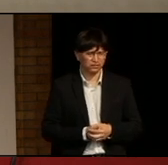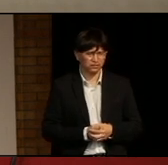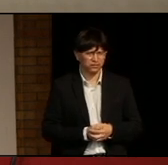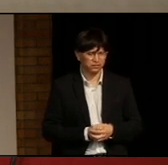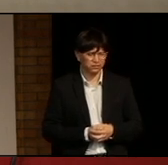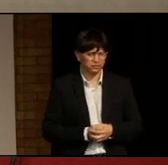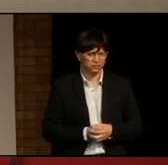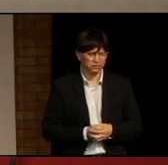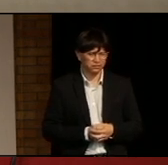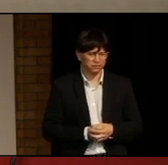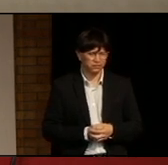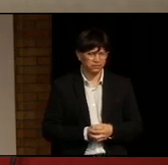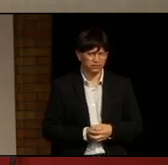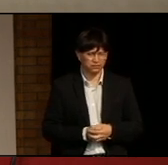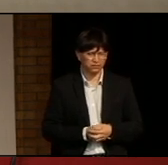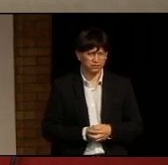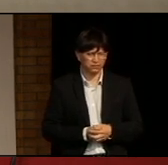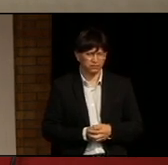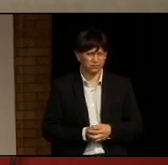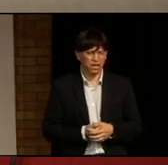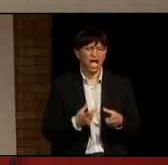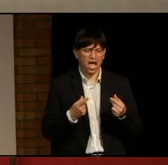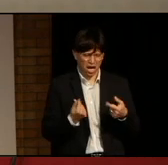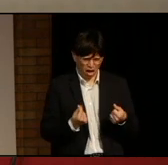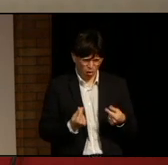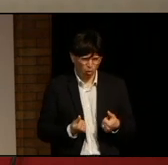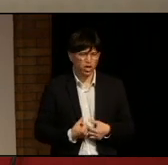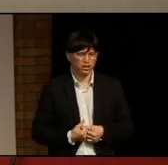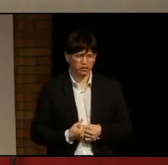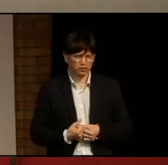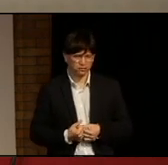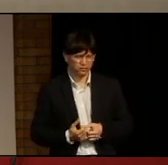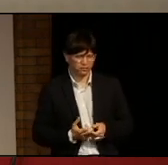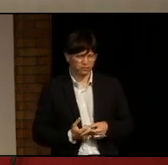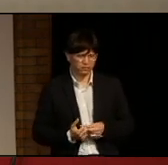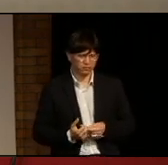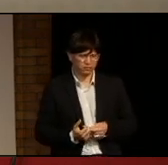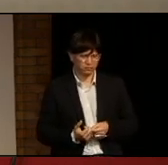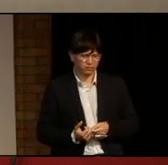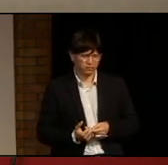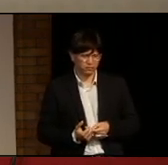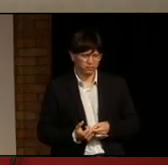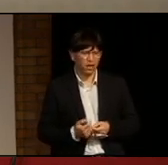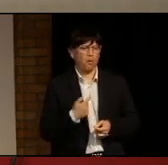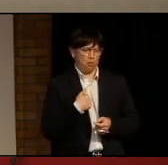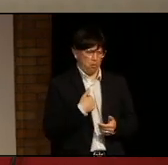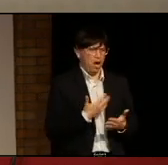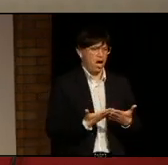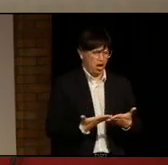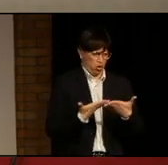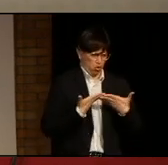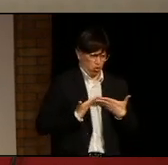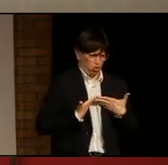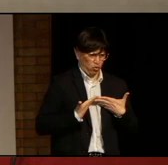e la diciamo l'acquisto compulsivo ma ciò che mi ha più aiutato Su questo